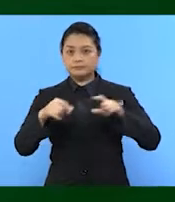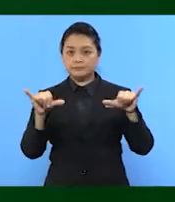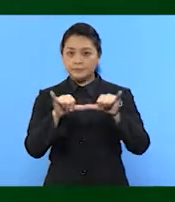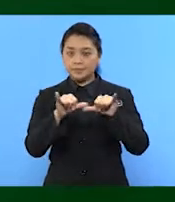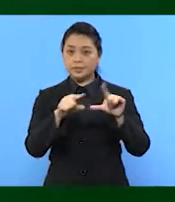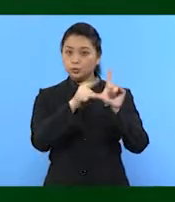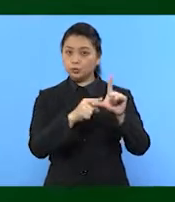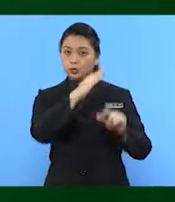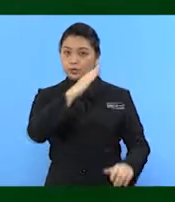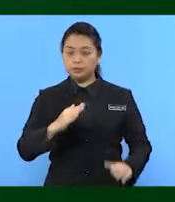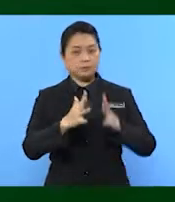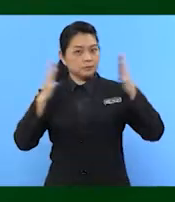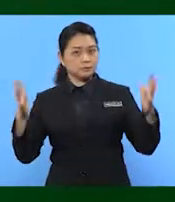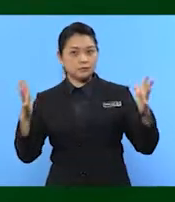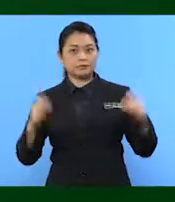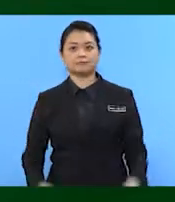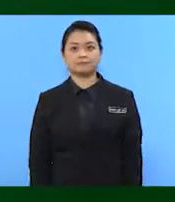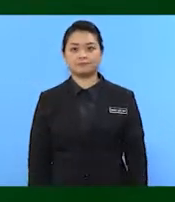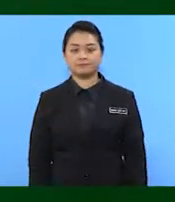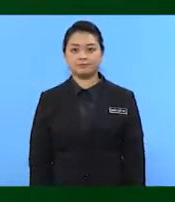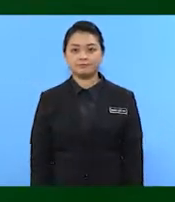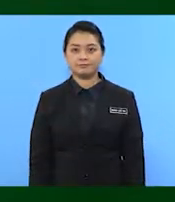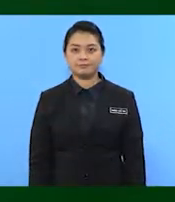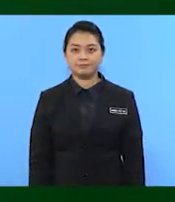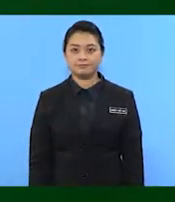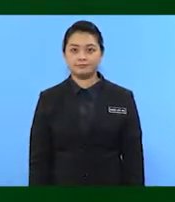sudut tirus membesar.